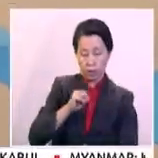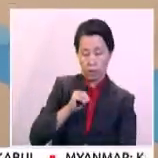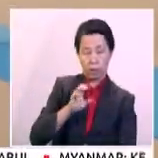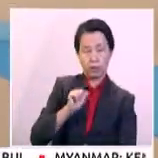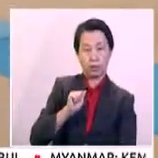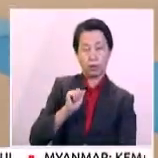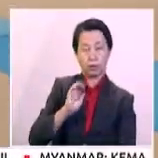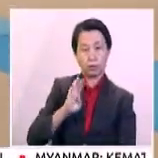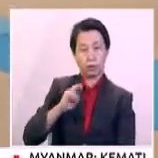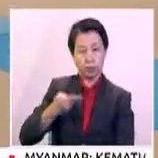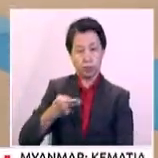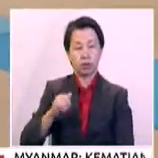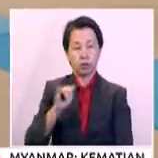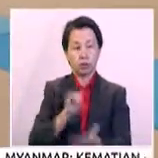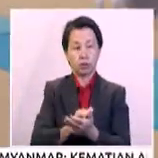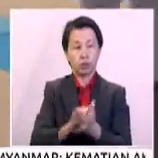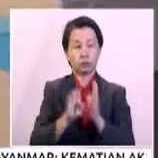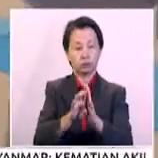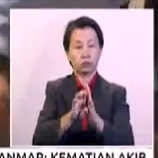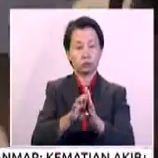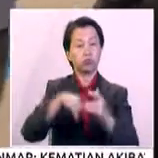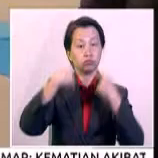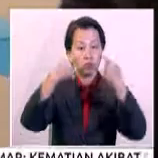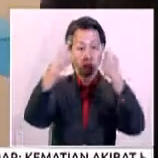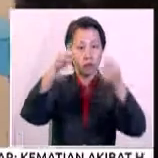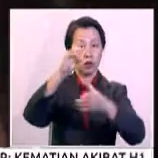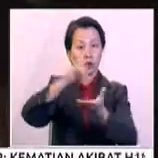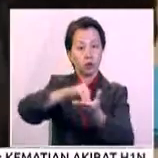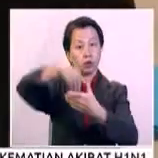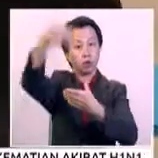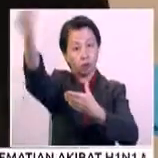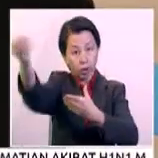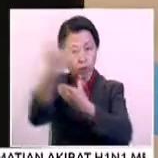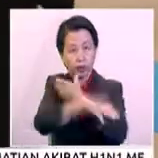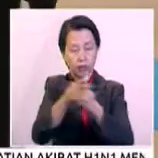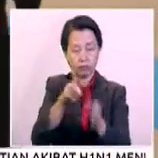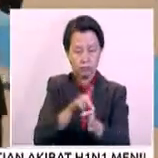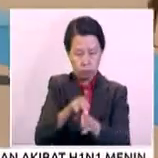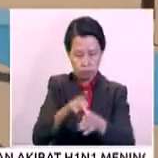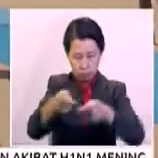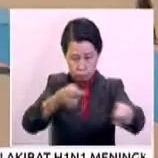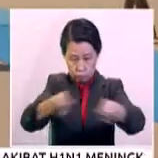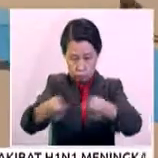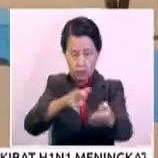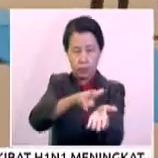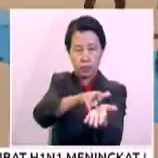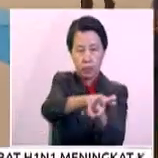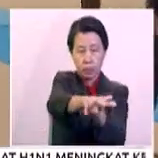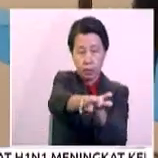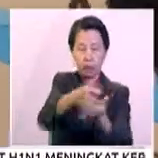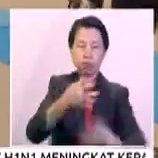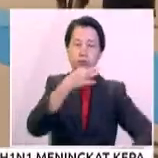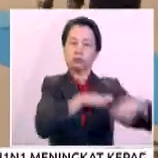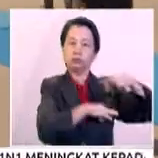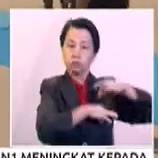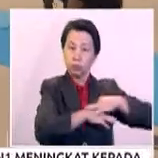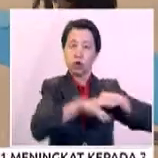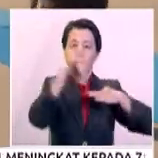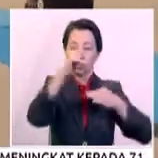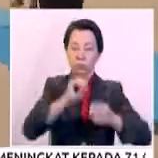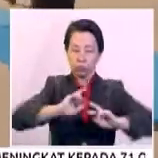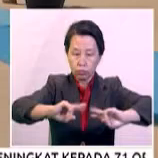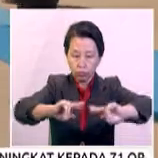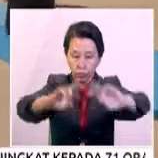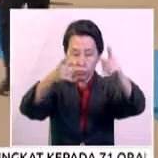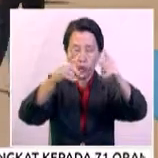simbol kejayaan JLC Malaysia di luar negara. Kepakaran dan juga pengalaman luas mengendalikan lapangan terbang dimanfaatkan sepenuhnya untuk